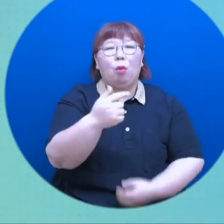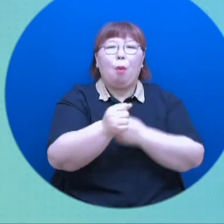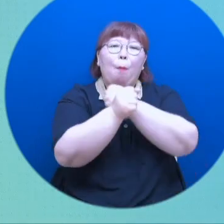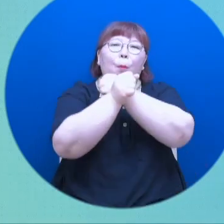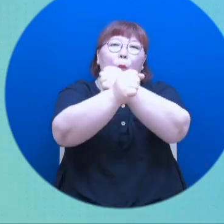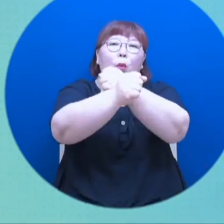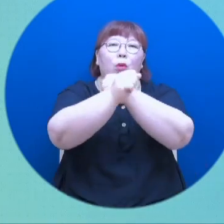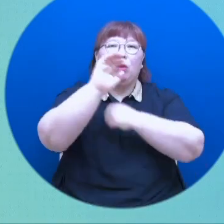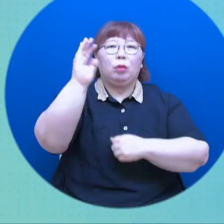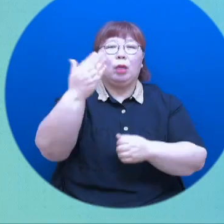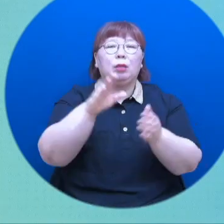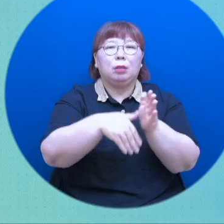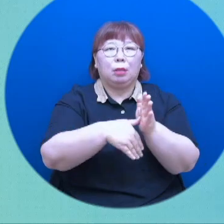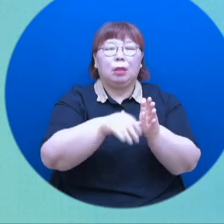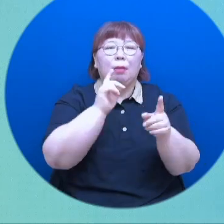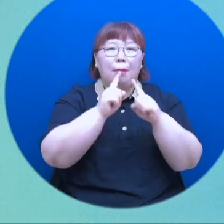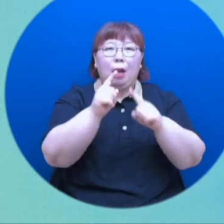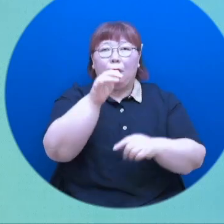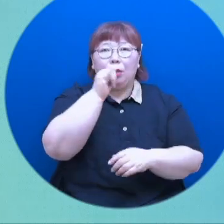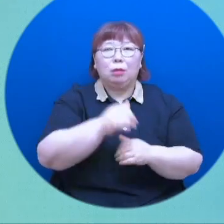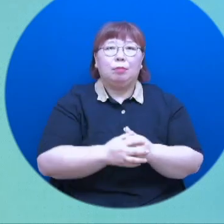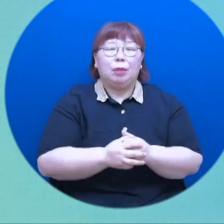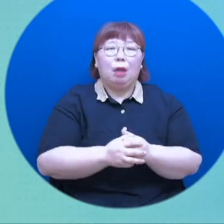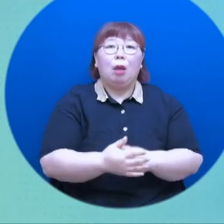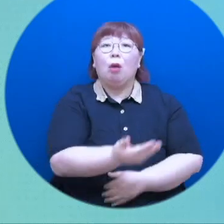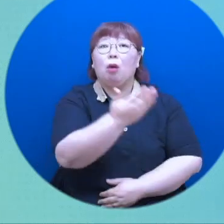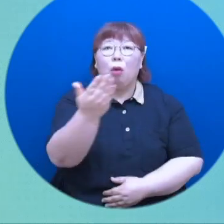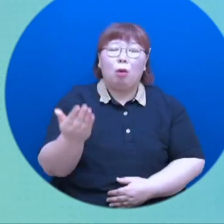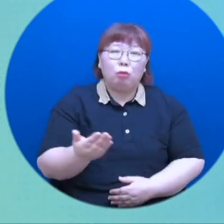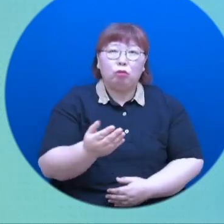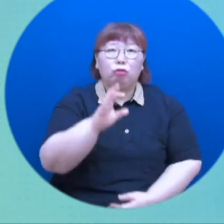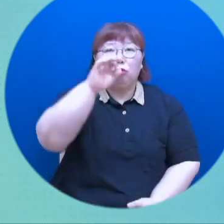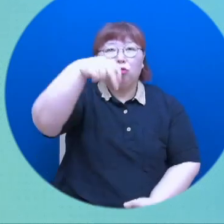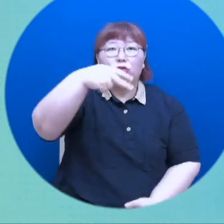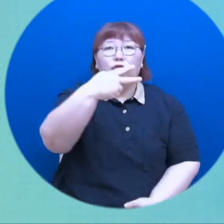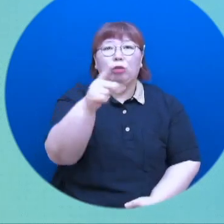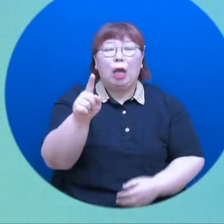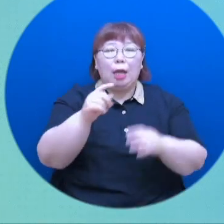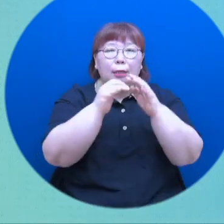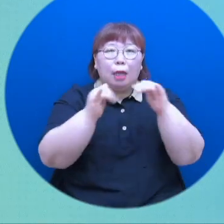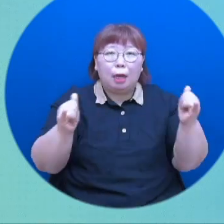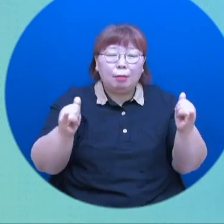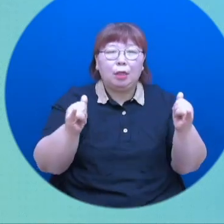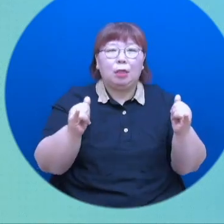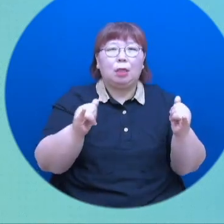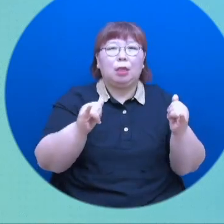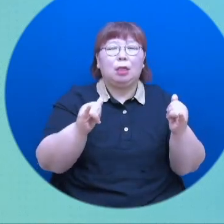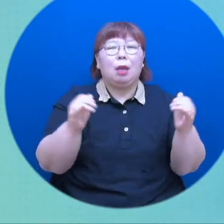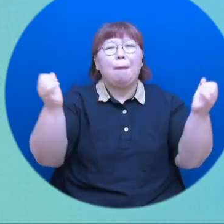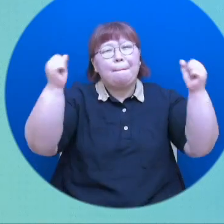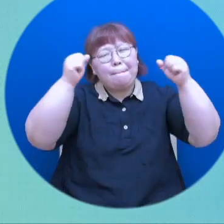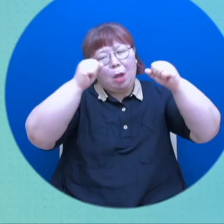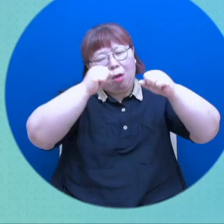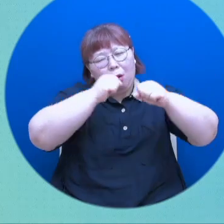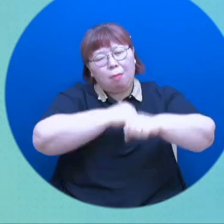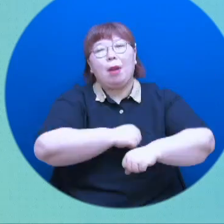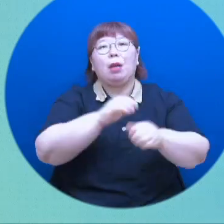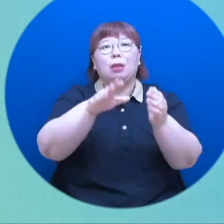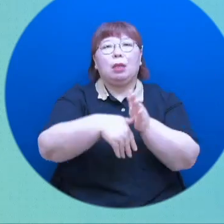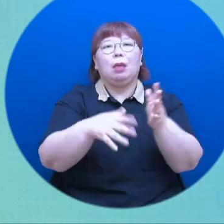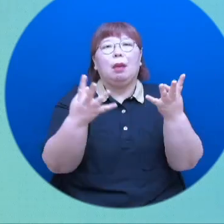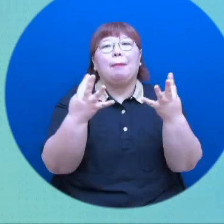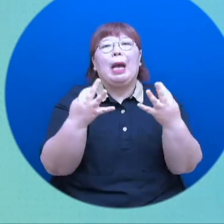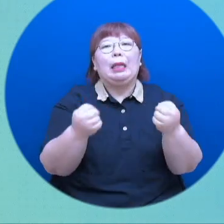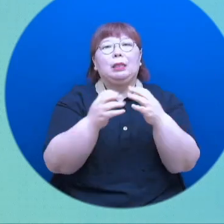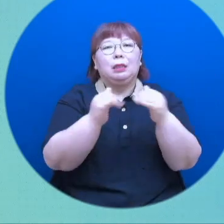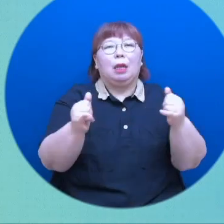말해요. 여러분, 유다인들이 바벨론에 멸망하면서 많은 사람들이